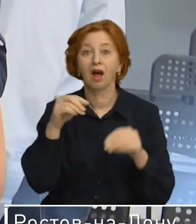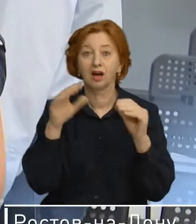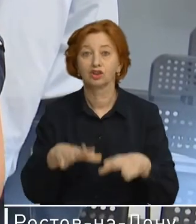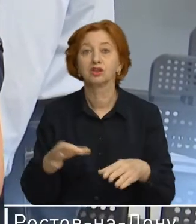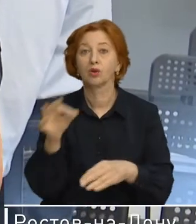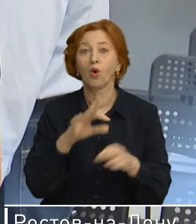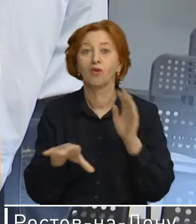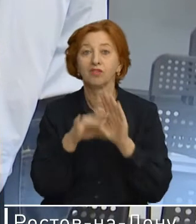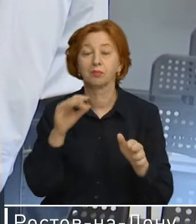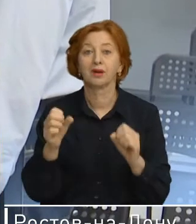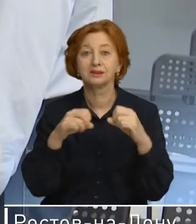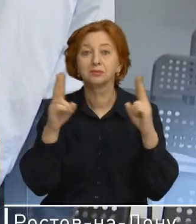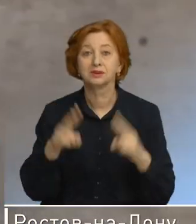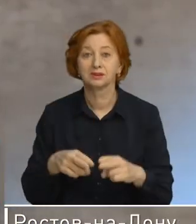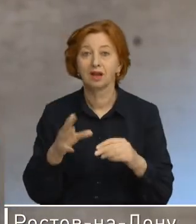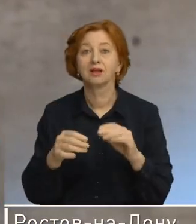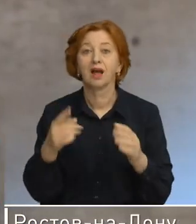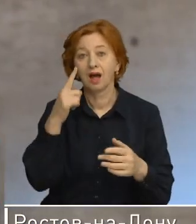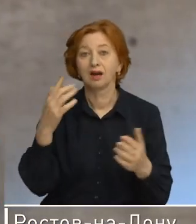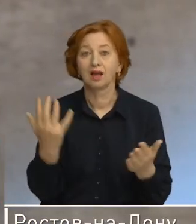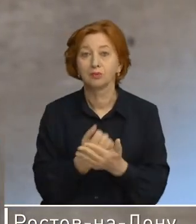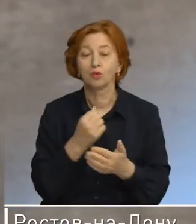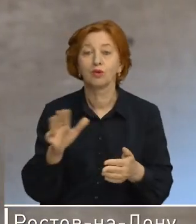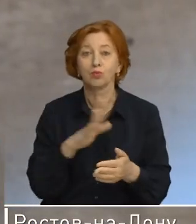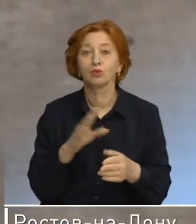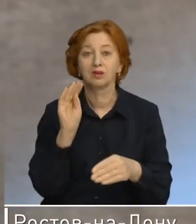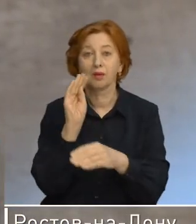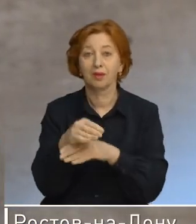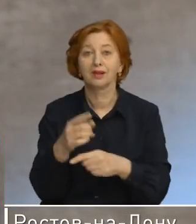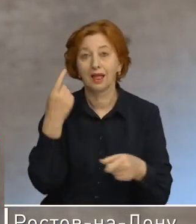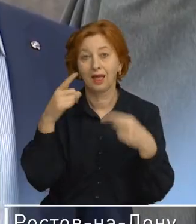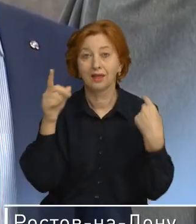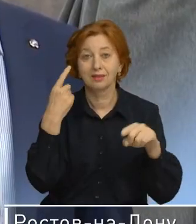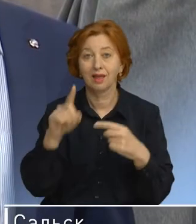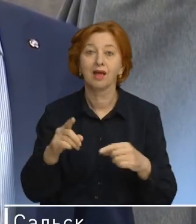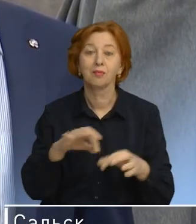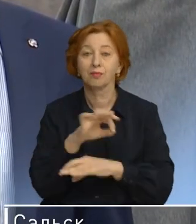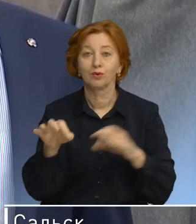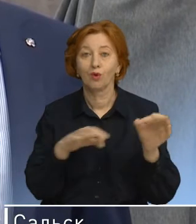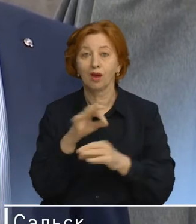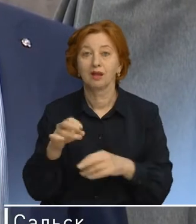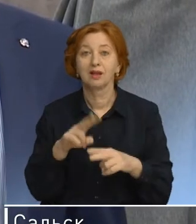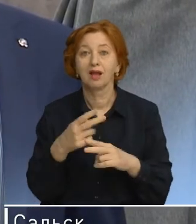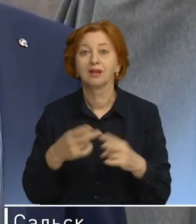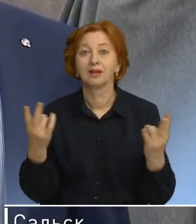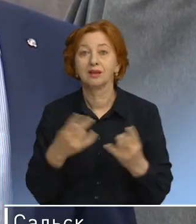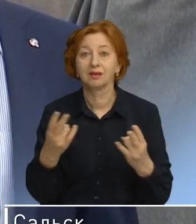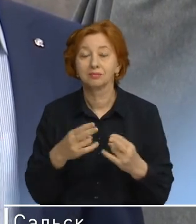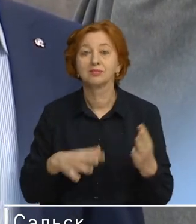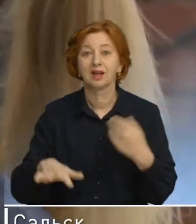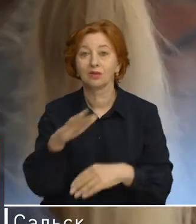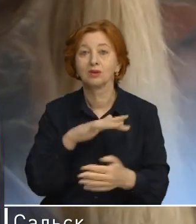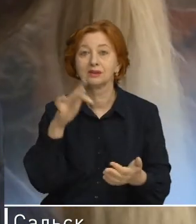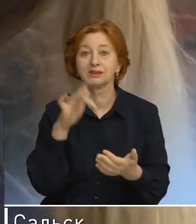применение космическим технологиям в своем деле, разработчикам дадут дополнительные идеи для новых проектов. Техническими партнерами выступают Донской